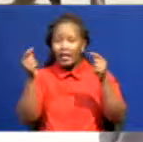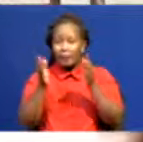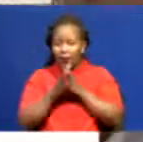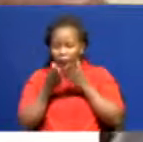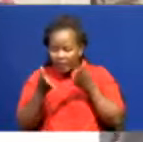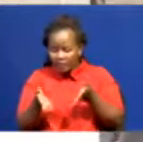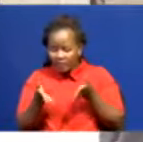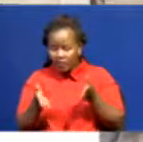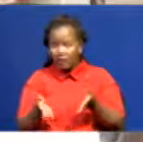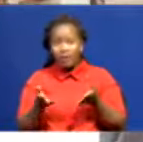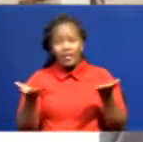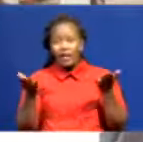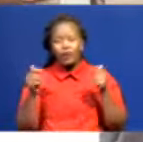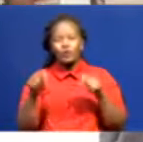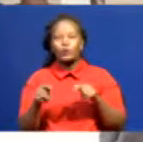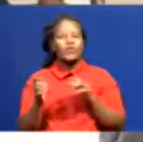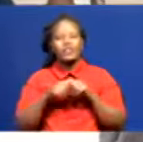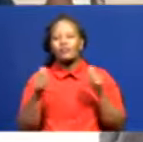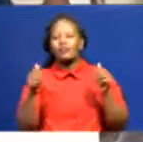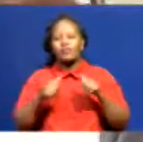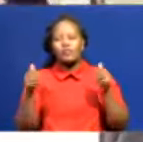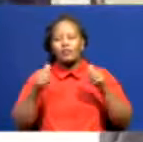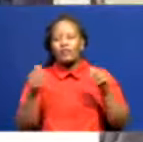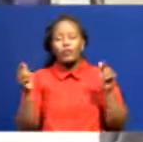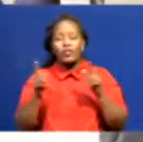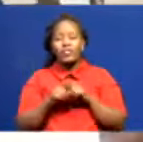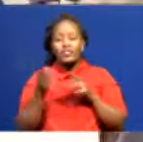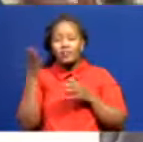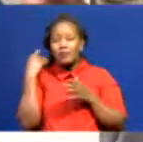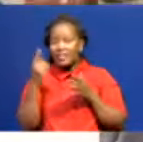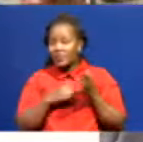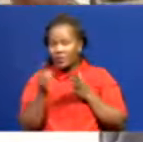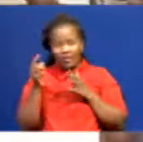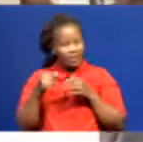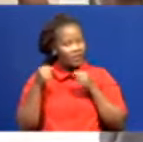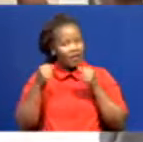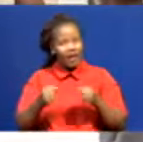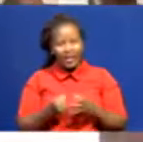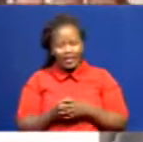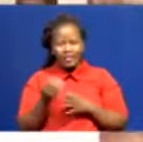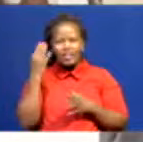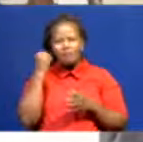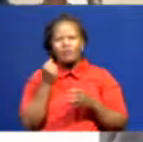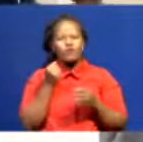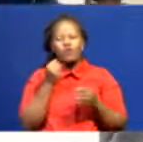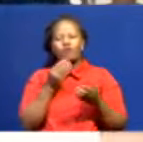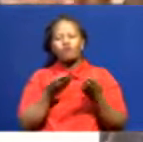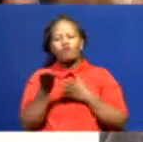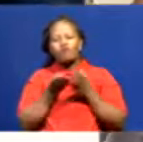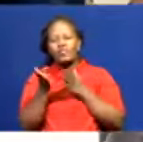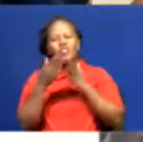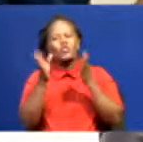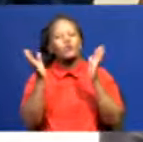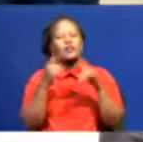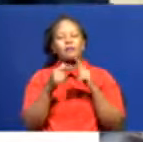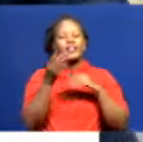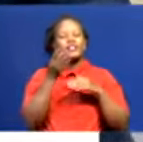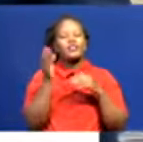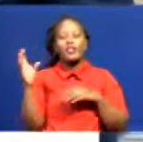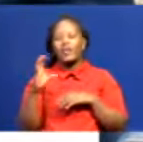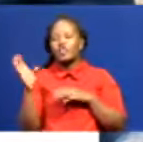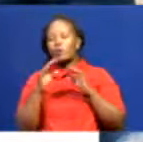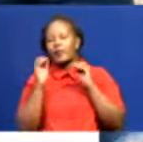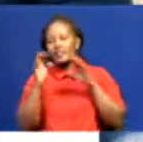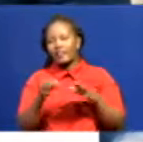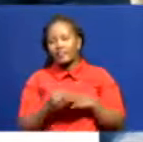At least leo kuko kuzuri, si kama last time. Hiyo time ingine tunaekelea kazi, atuuzi, lakini kwa leo